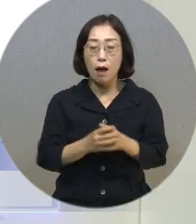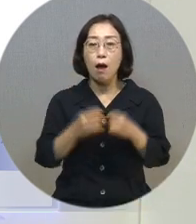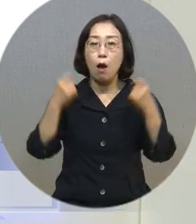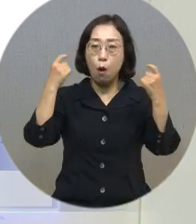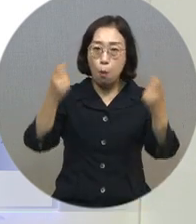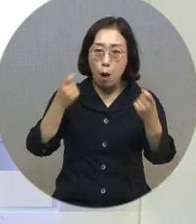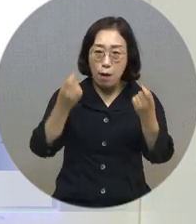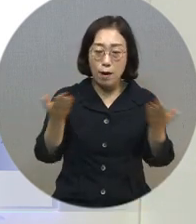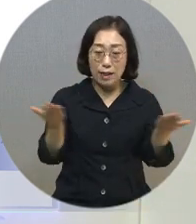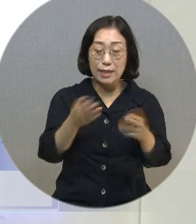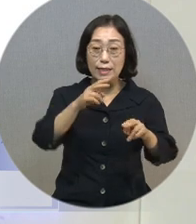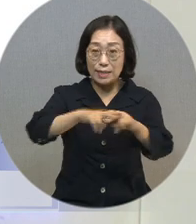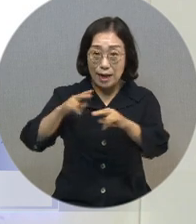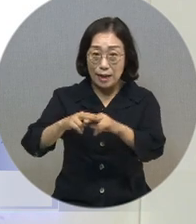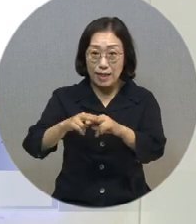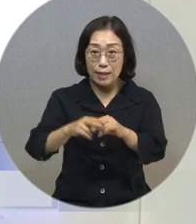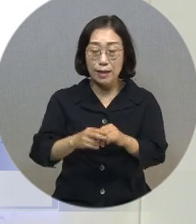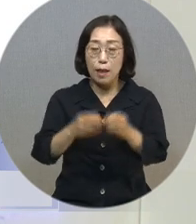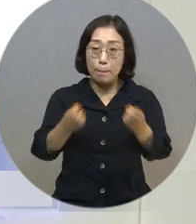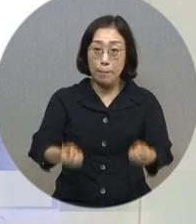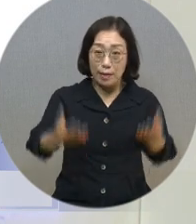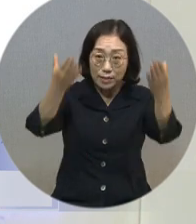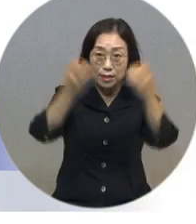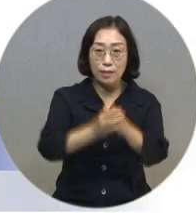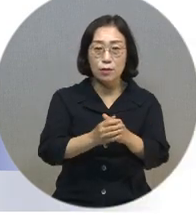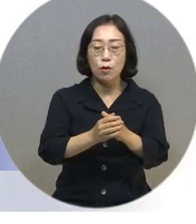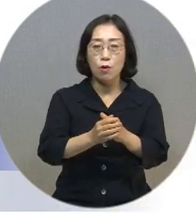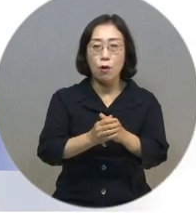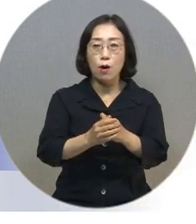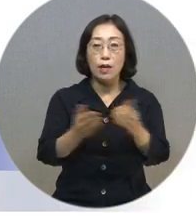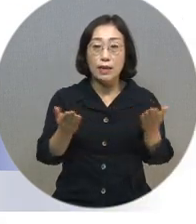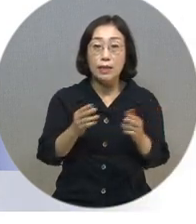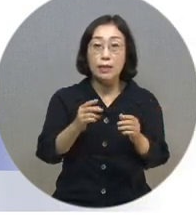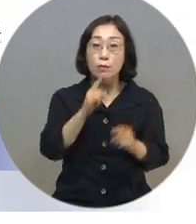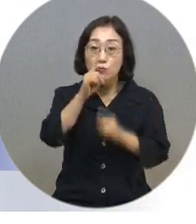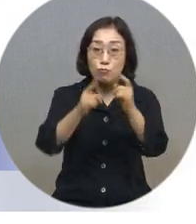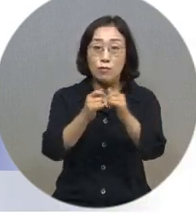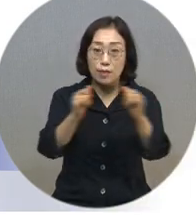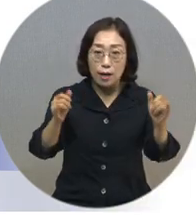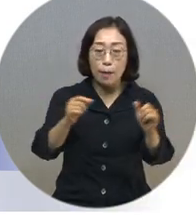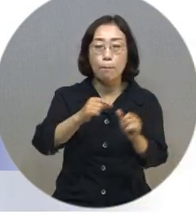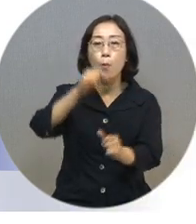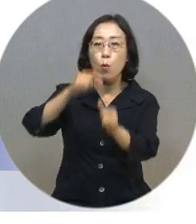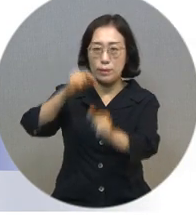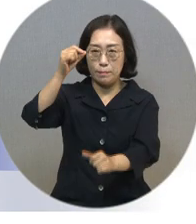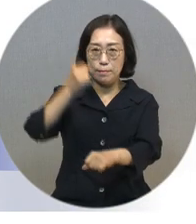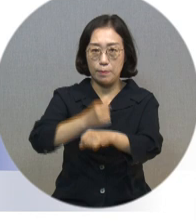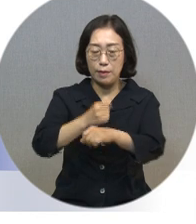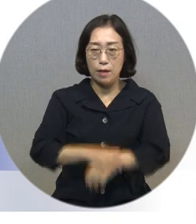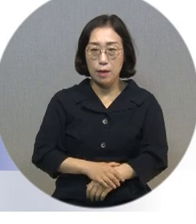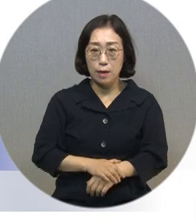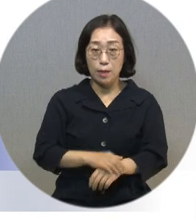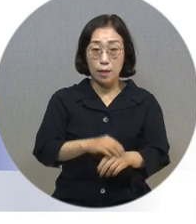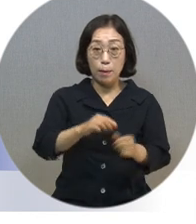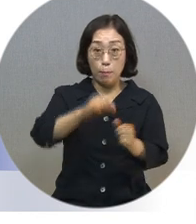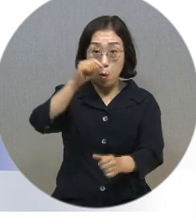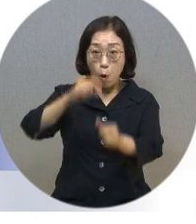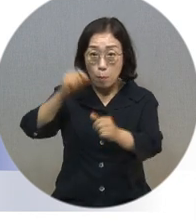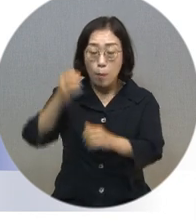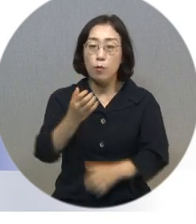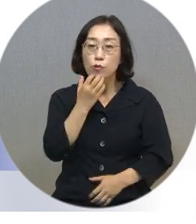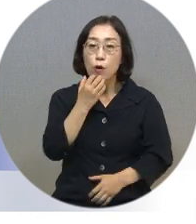페스타에 참여할 장애인 구직자를 모집합니다 이번에 선정된 구직자는 관광일자리 에서